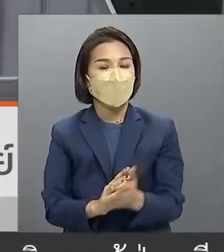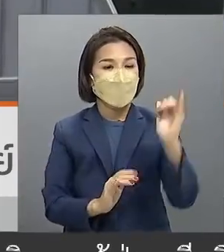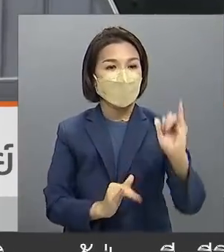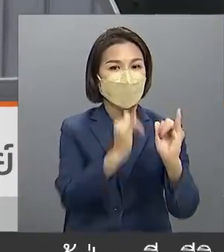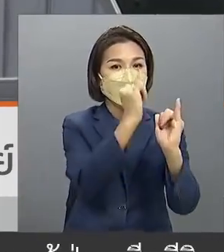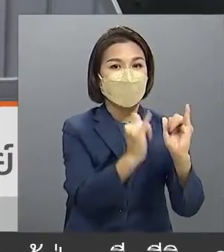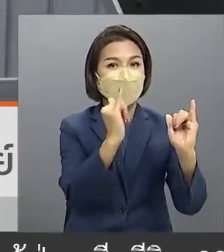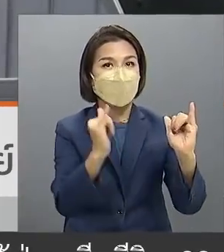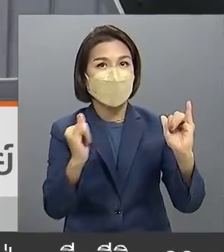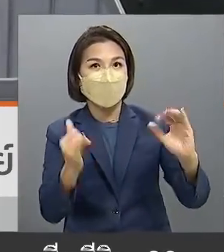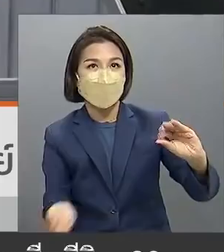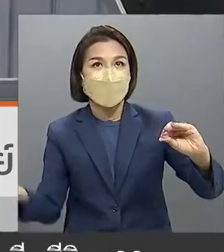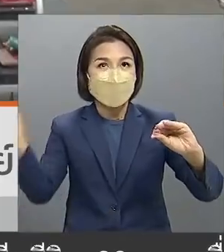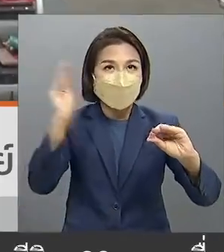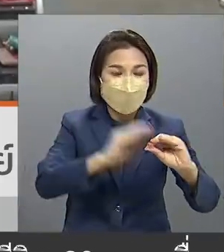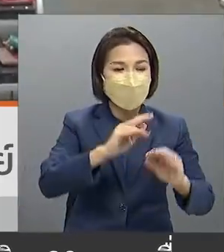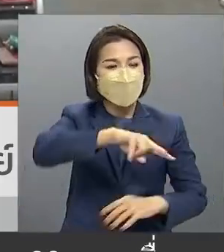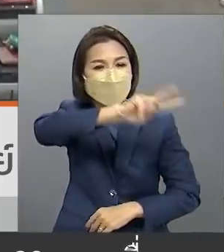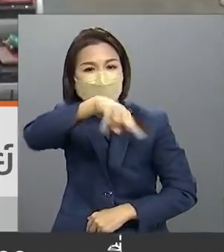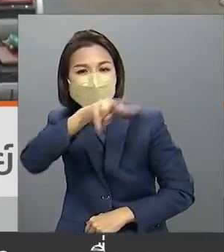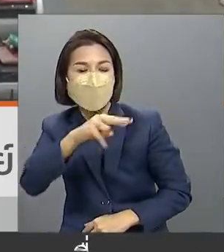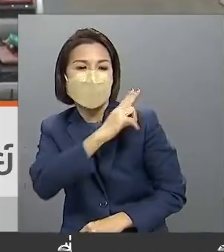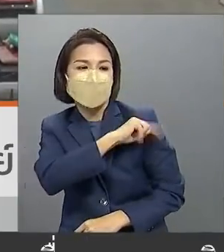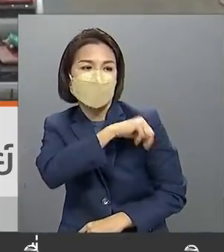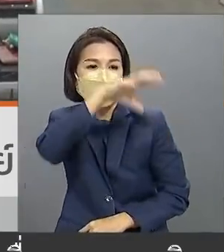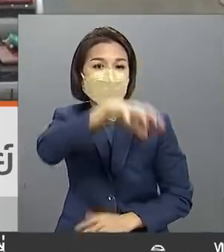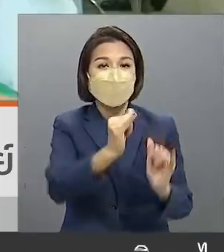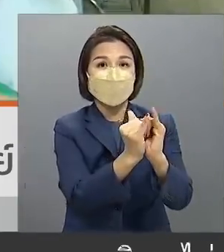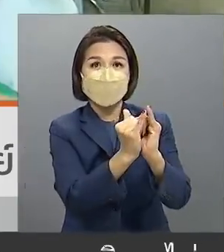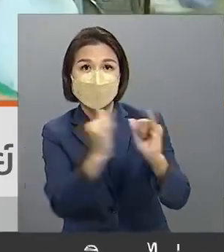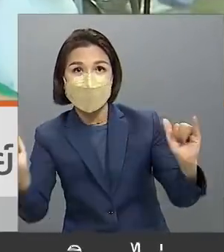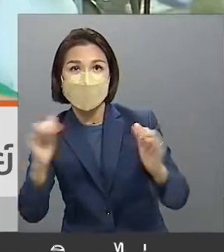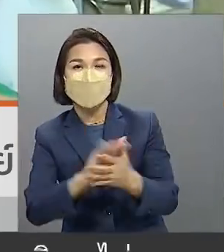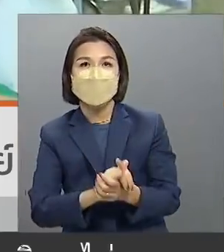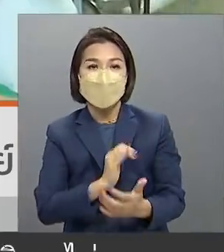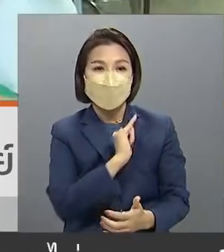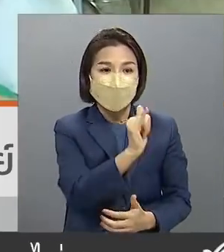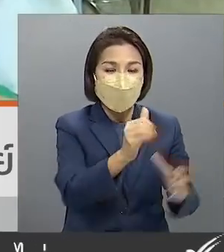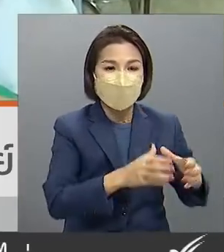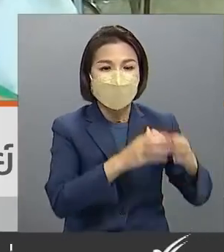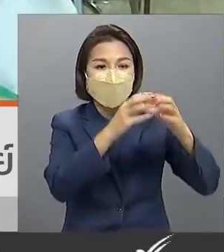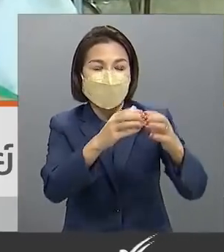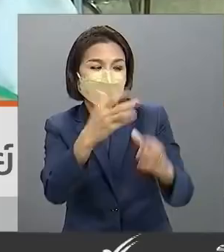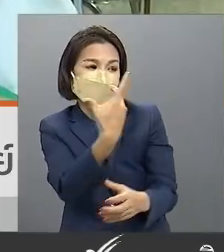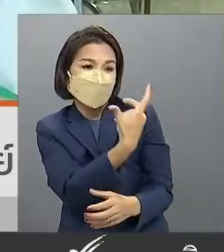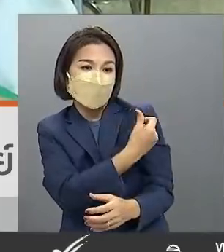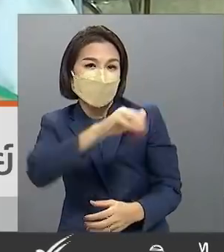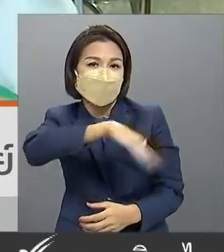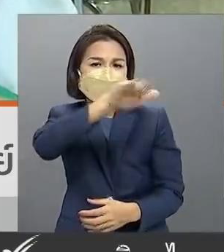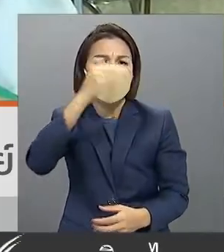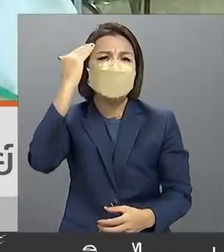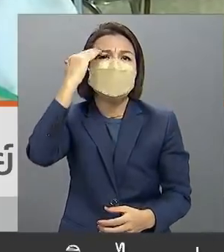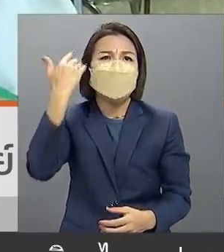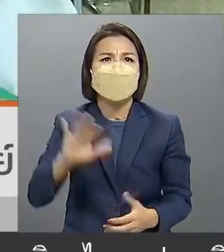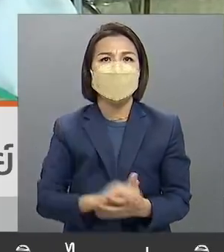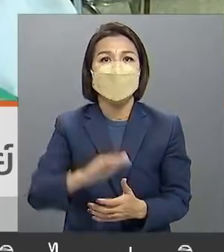หน้าที่ไปดูแลโรงพยาบาลสนามแล้วก็เพิ่มไปออกหน่วยฉีดวัคซีนตามที่ทุกท่านทราบดีซึ่งทุกคนนั้นต่างเ